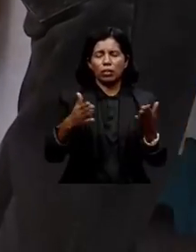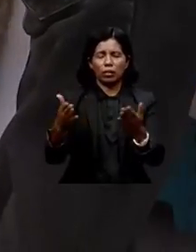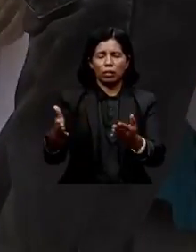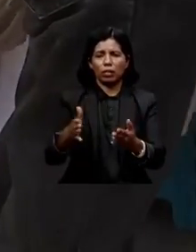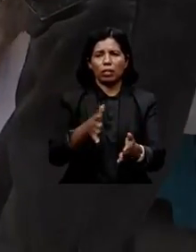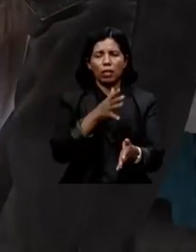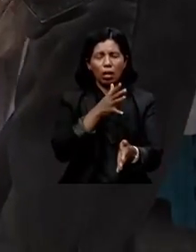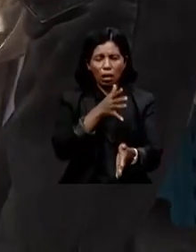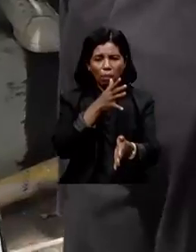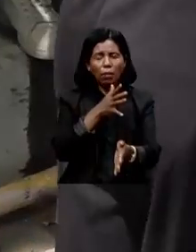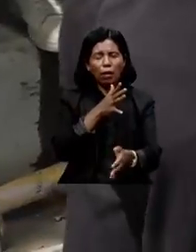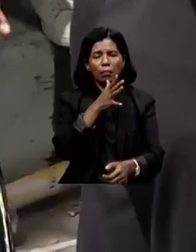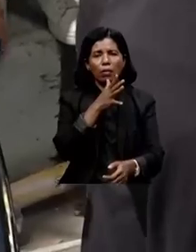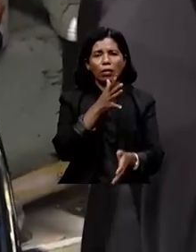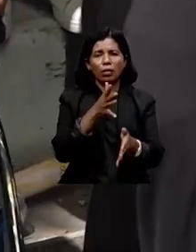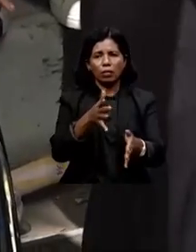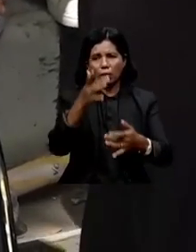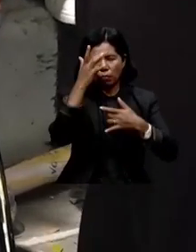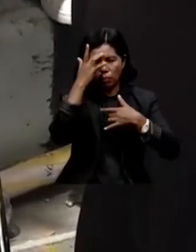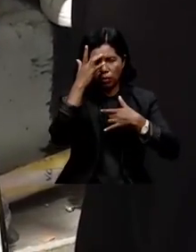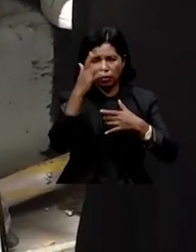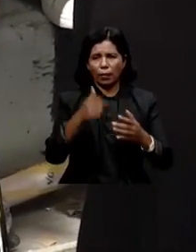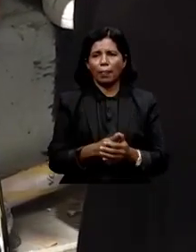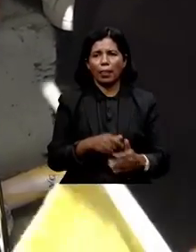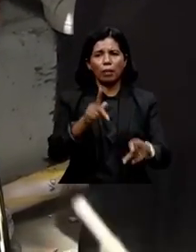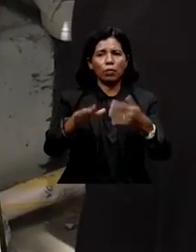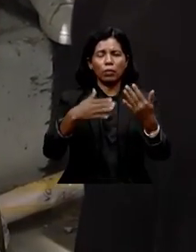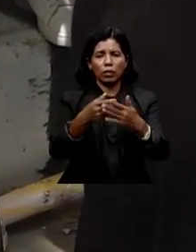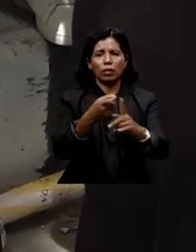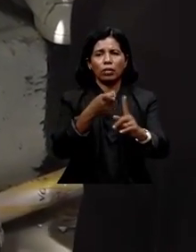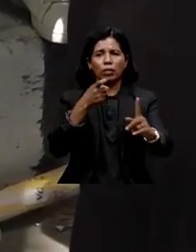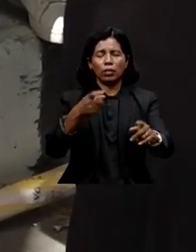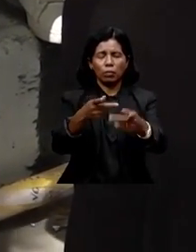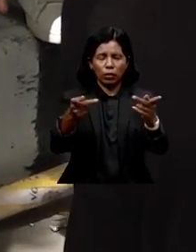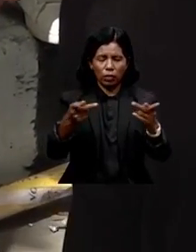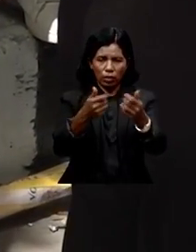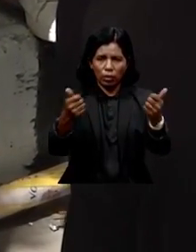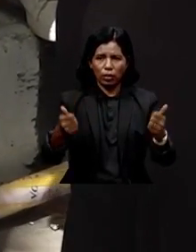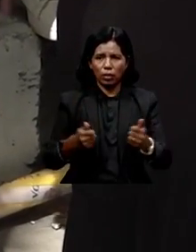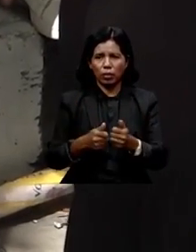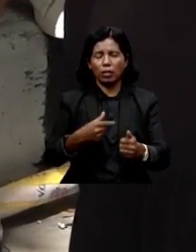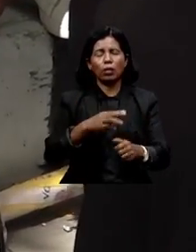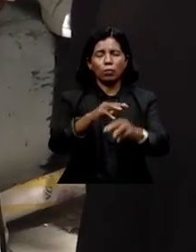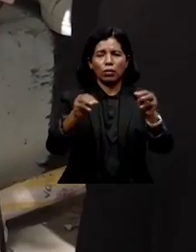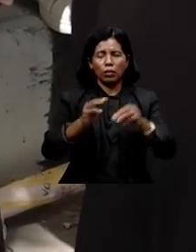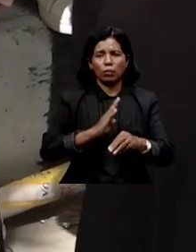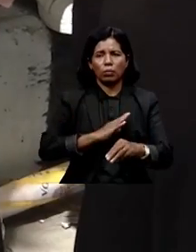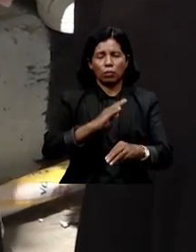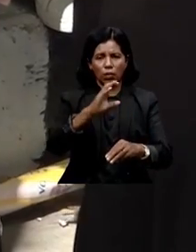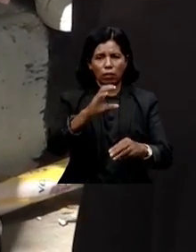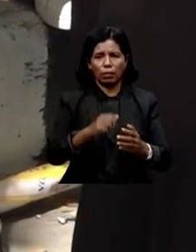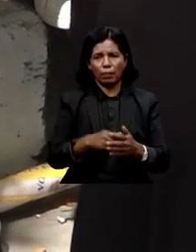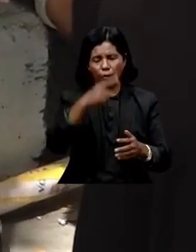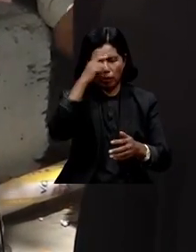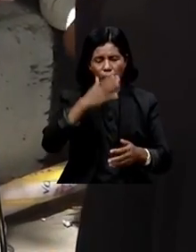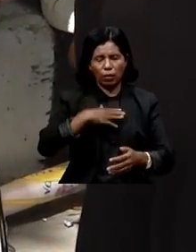idadi avansadu no sofre hela moras Strock. Sarani sirane mai husi posto administrativo bagia munisipi Baukau. Tambah hau